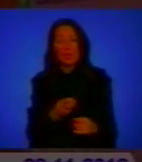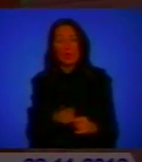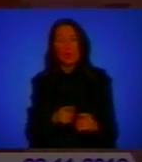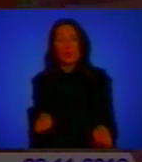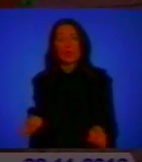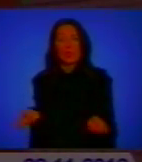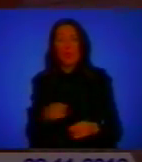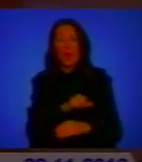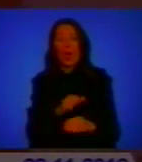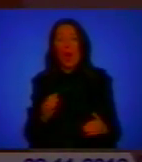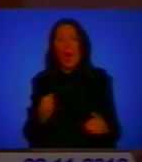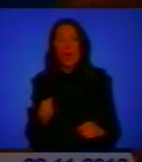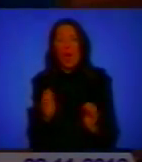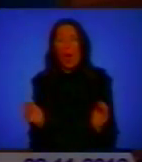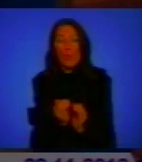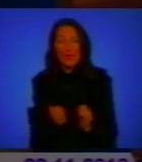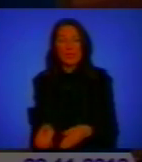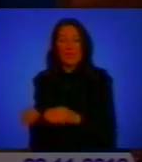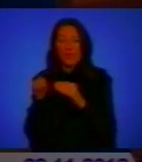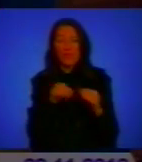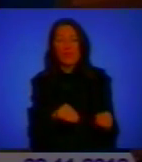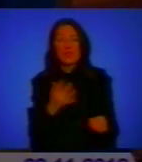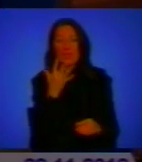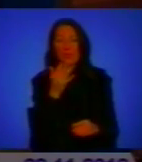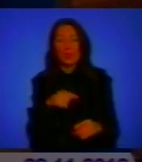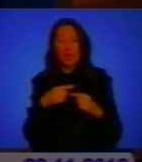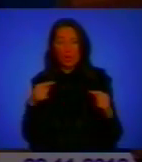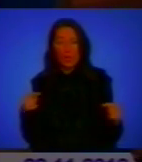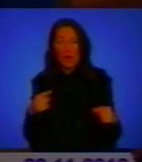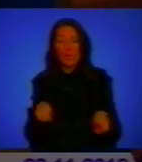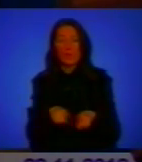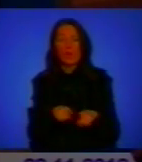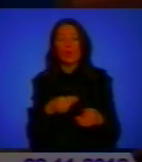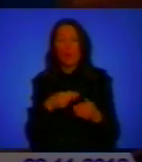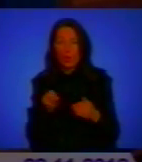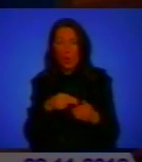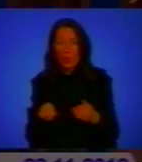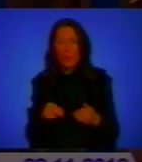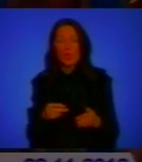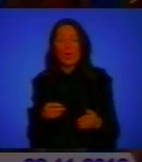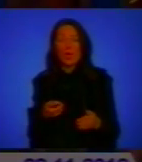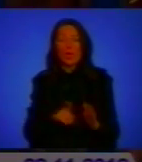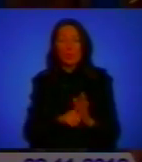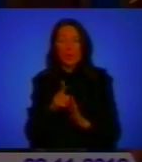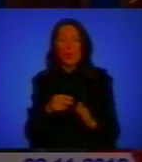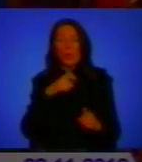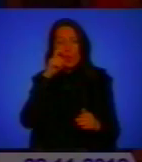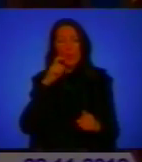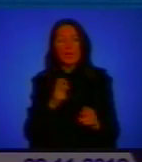імпортних товарів. Також роботодавці України запропонували владі під час держзакупівель пріоритет надавати вітчизняним